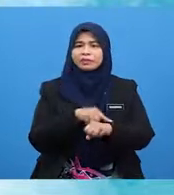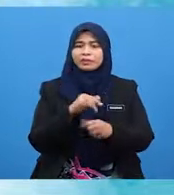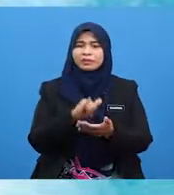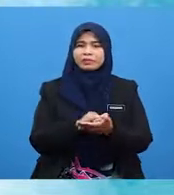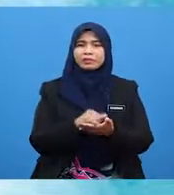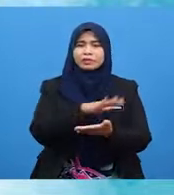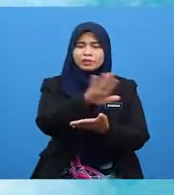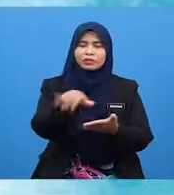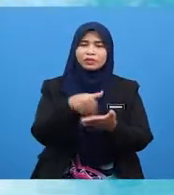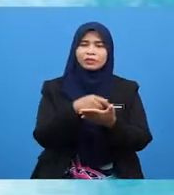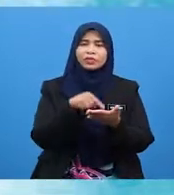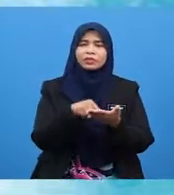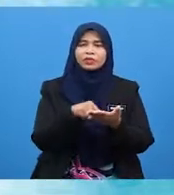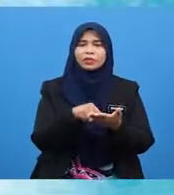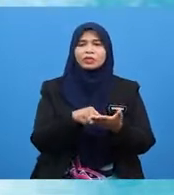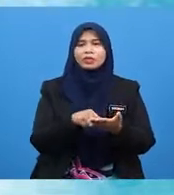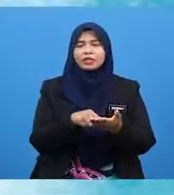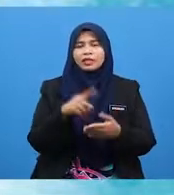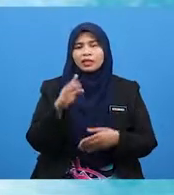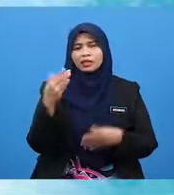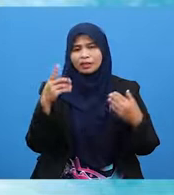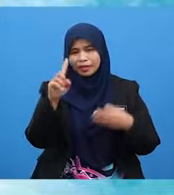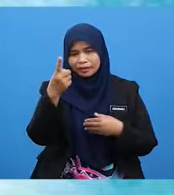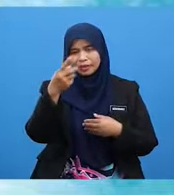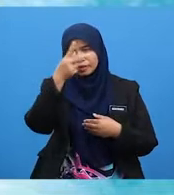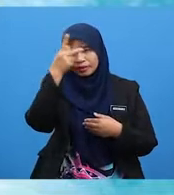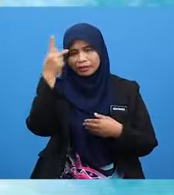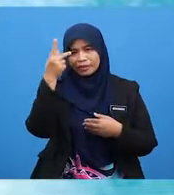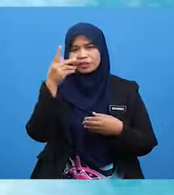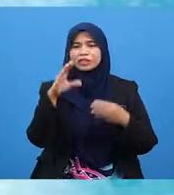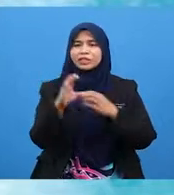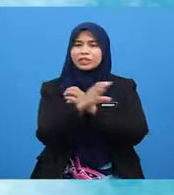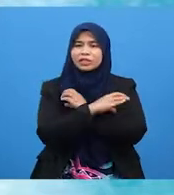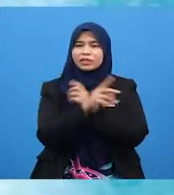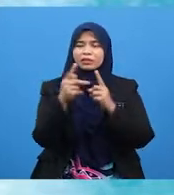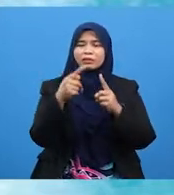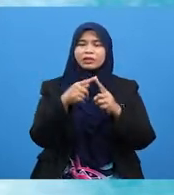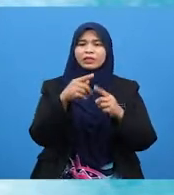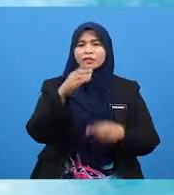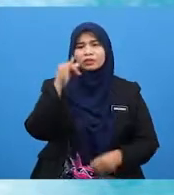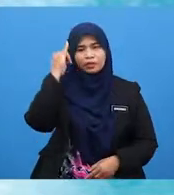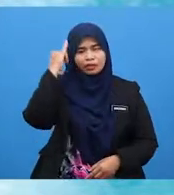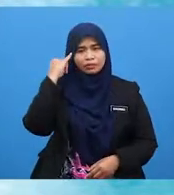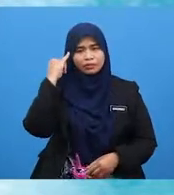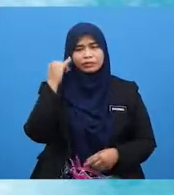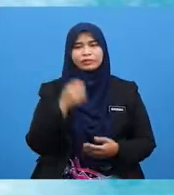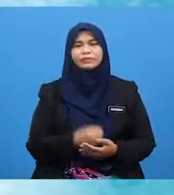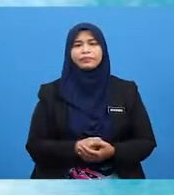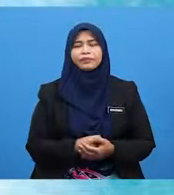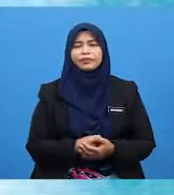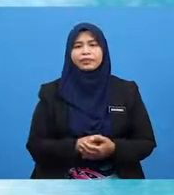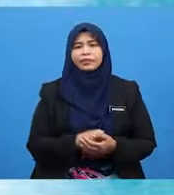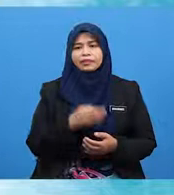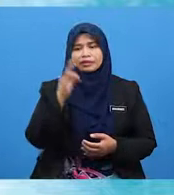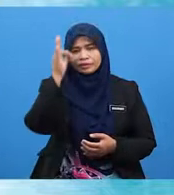ini tidak lain dan tidak bukan adalah kerana kecintaannya terhadap ilmu. Kepribadian Imam